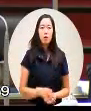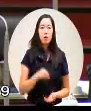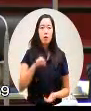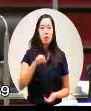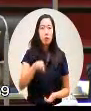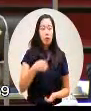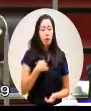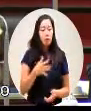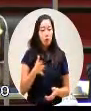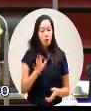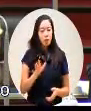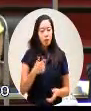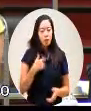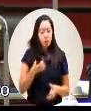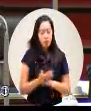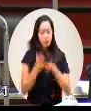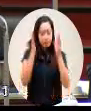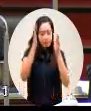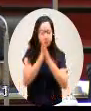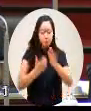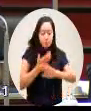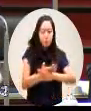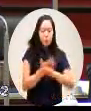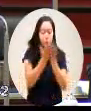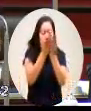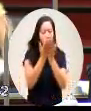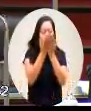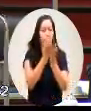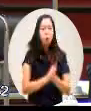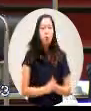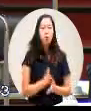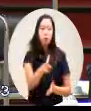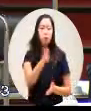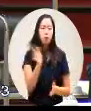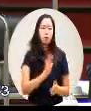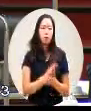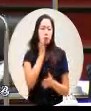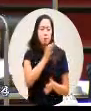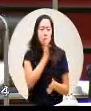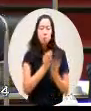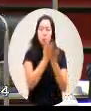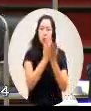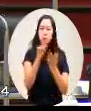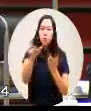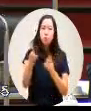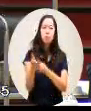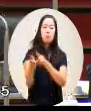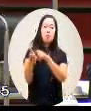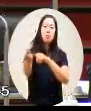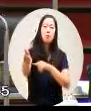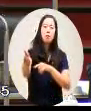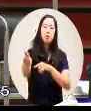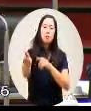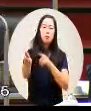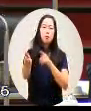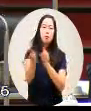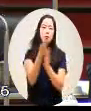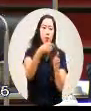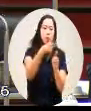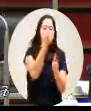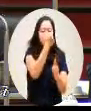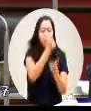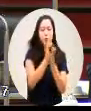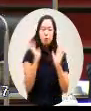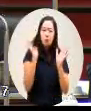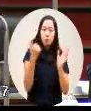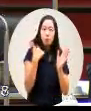有甚物读册？我女儿都不爱读册，就是因为我这个老师啦，所以五年子弟啦。啊，因为好家在，我是